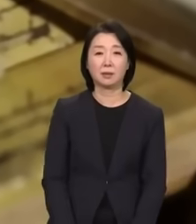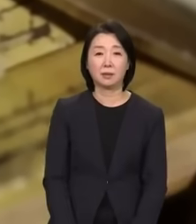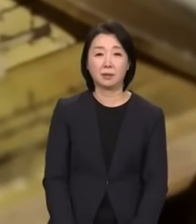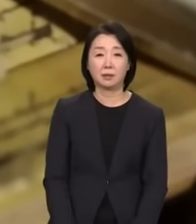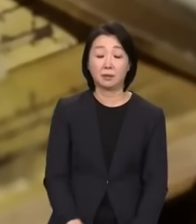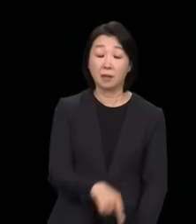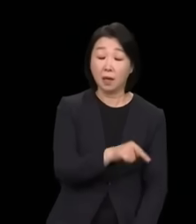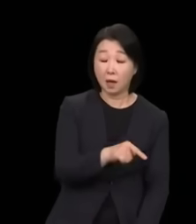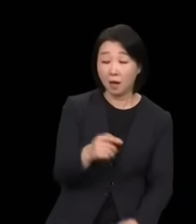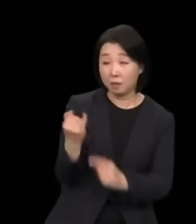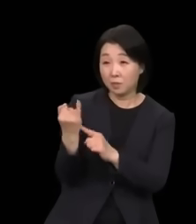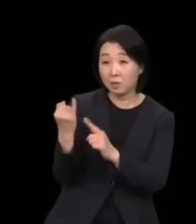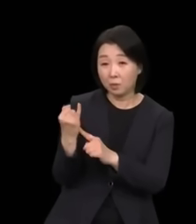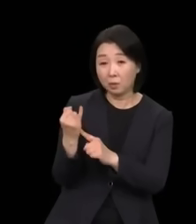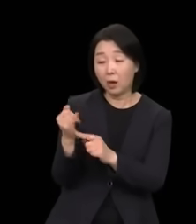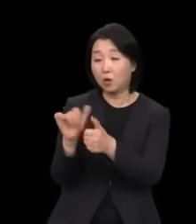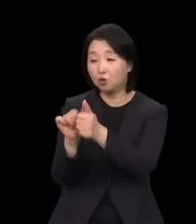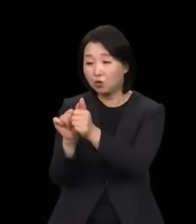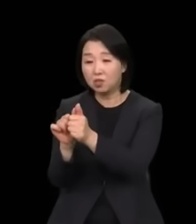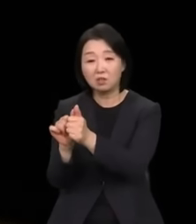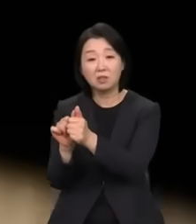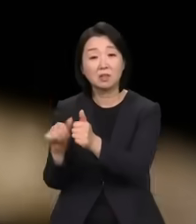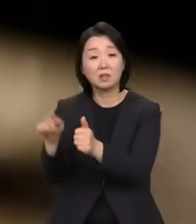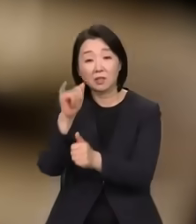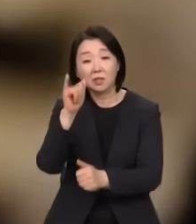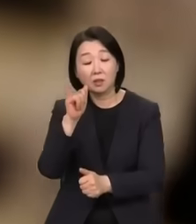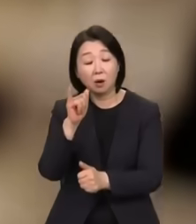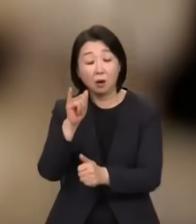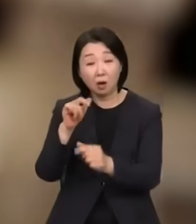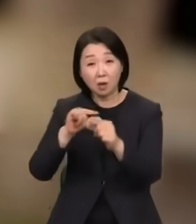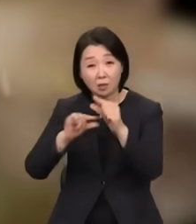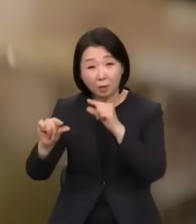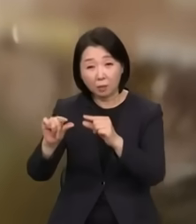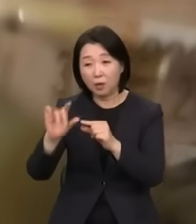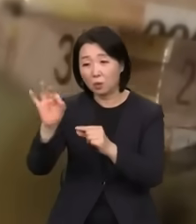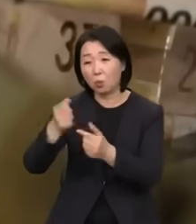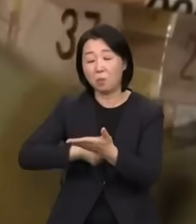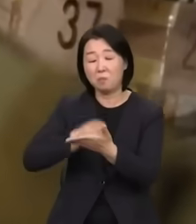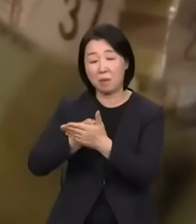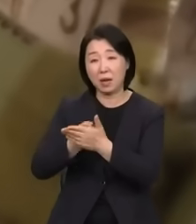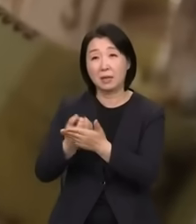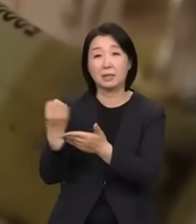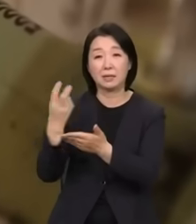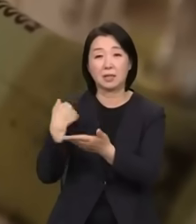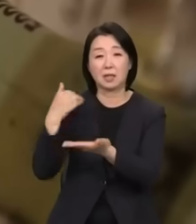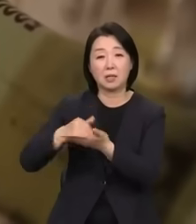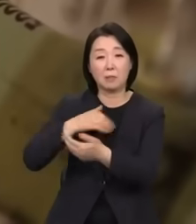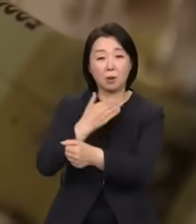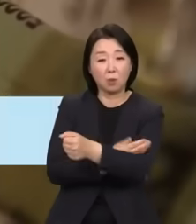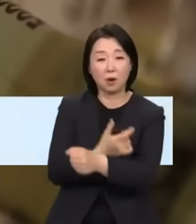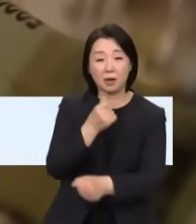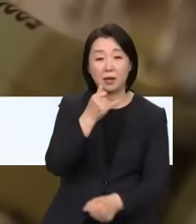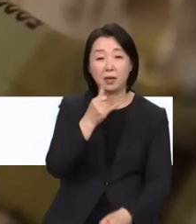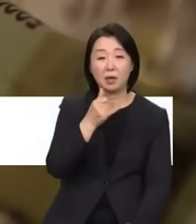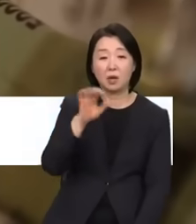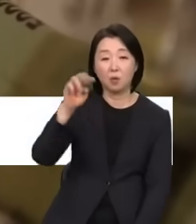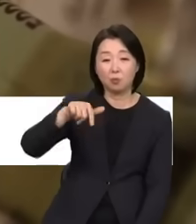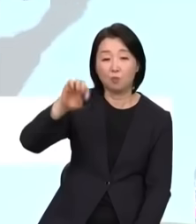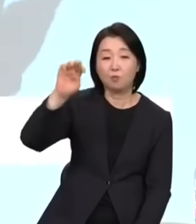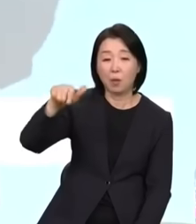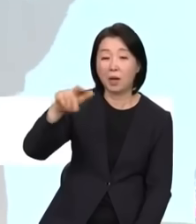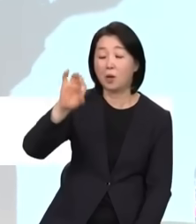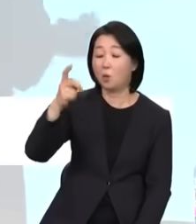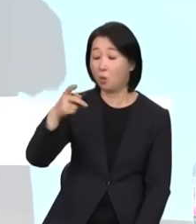하이브는 민 대표 측이 보유한 어도어 주식 가운데 일정 부분을 지정된 가격에 되팔 권리, 이른바 풋백 옵션 행사